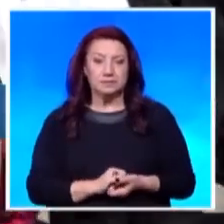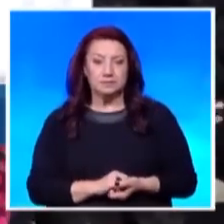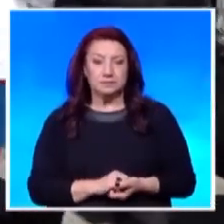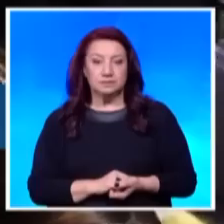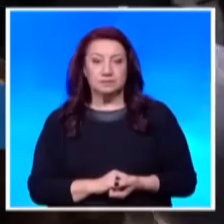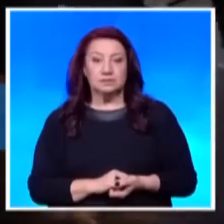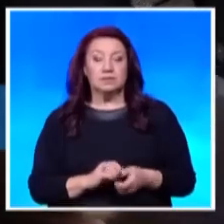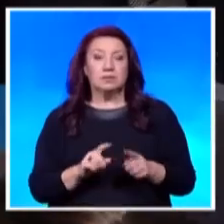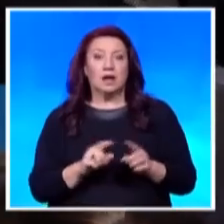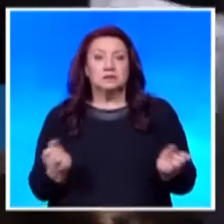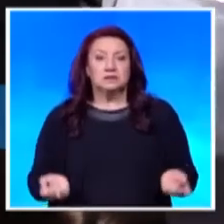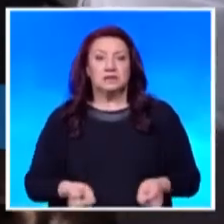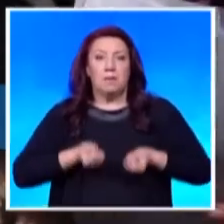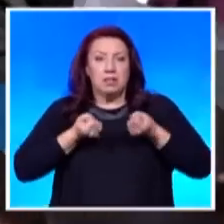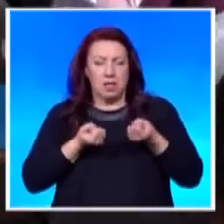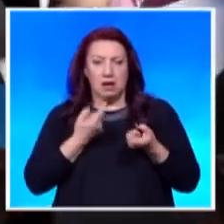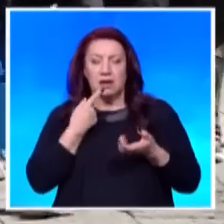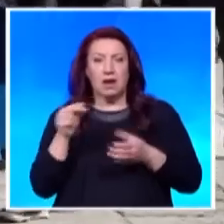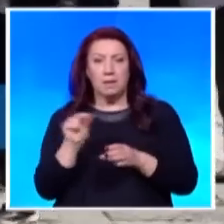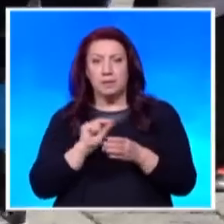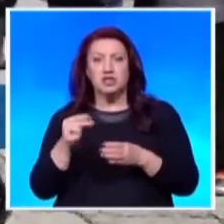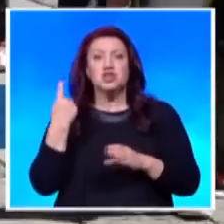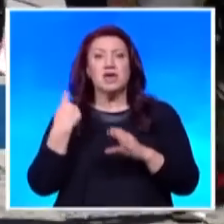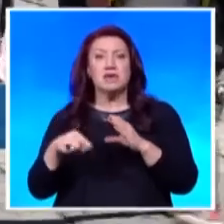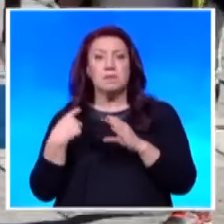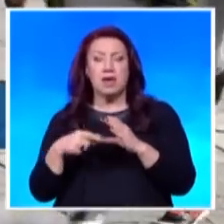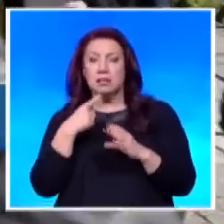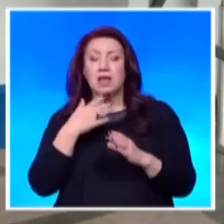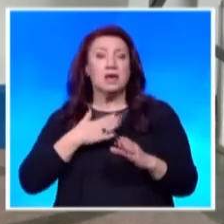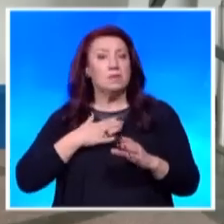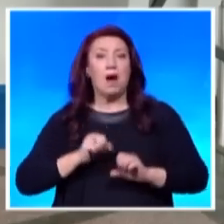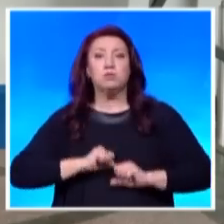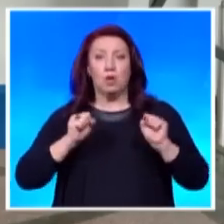Заплахи за бомби по имейла затвориха десетки училища в страната.